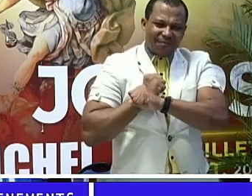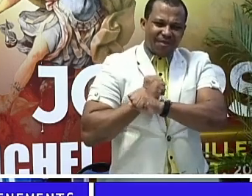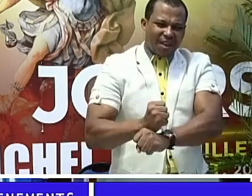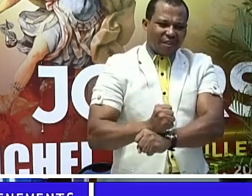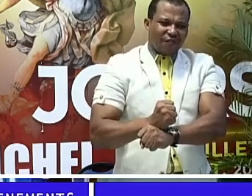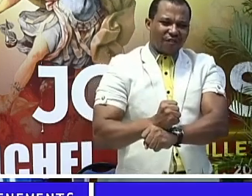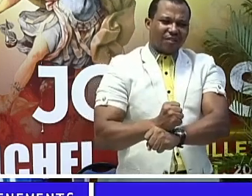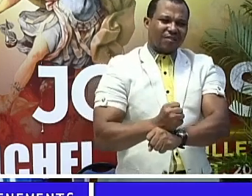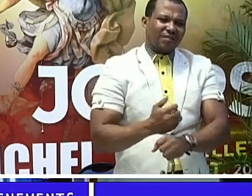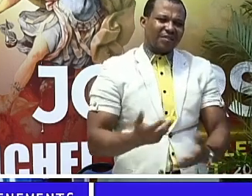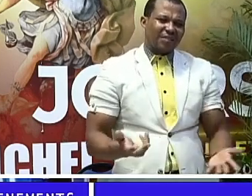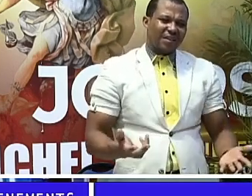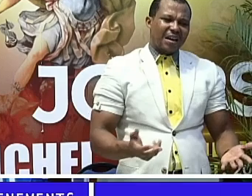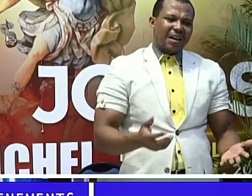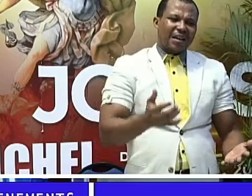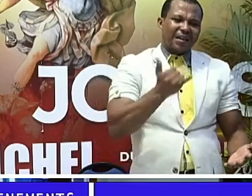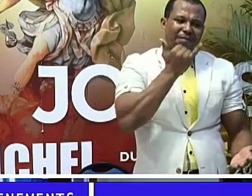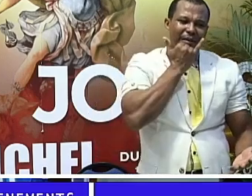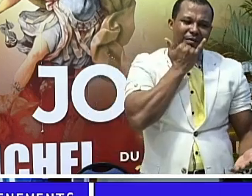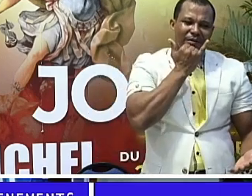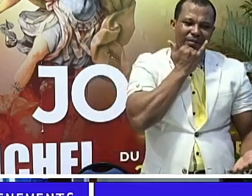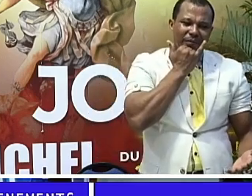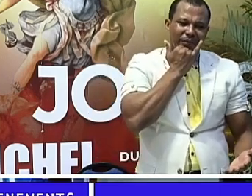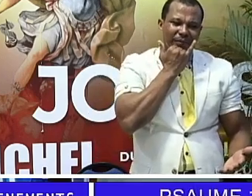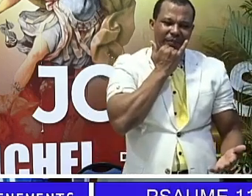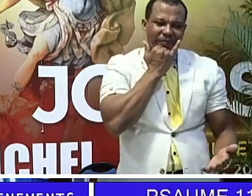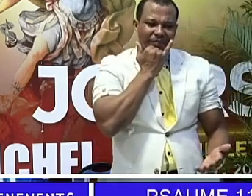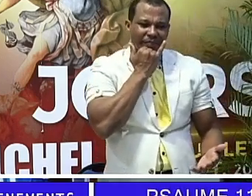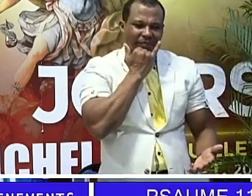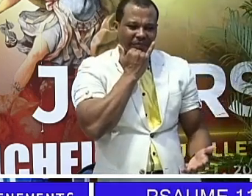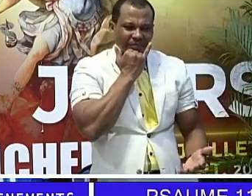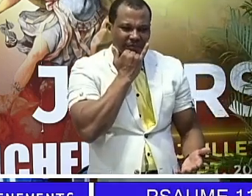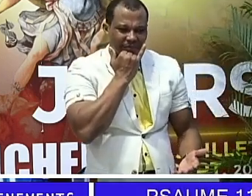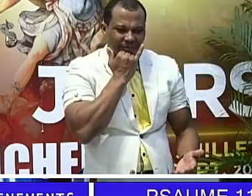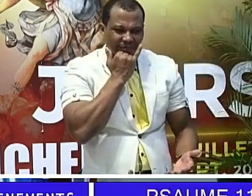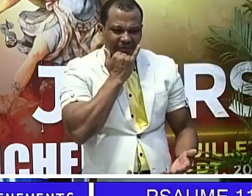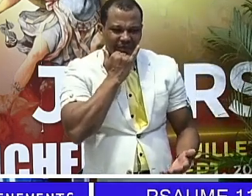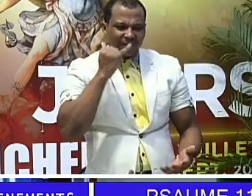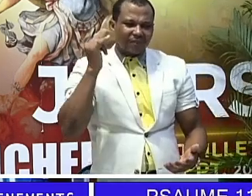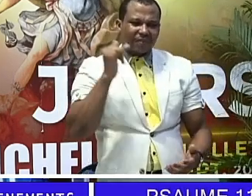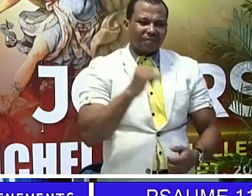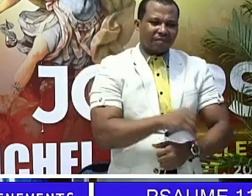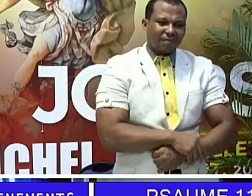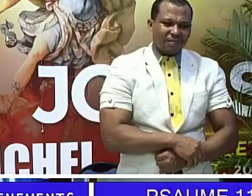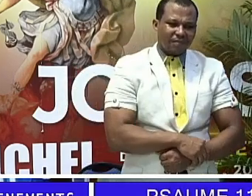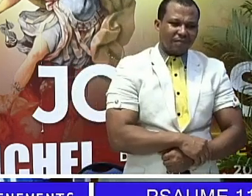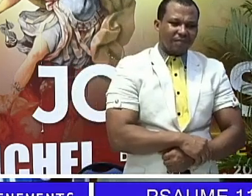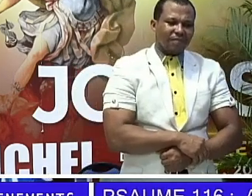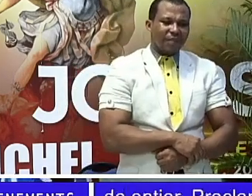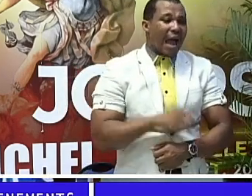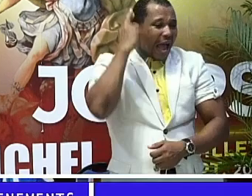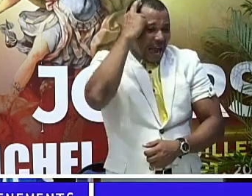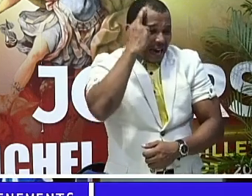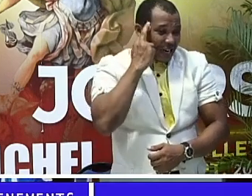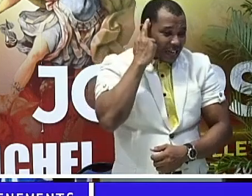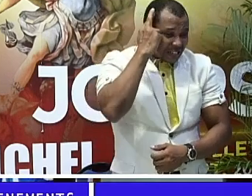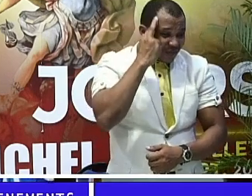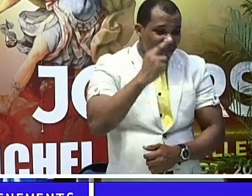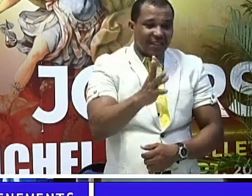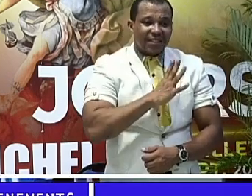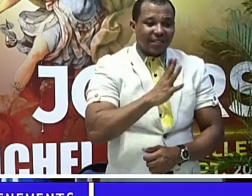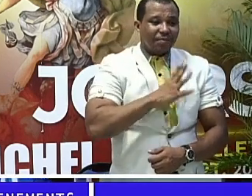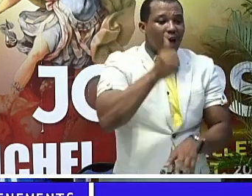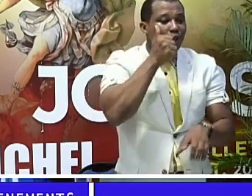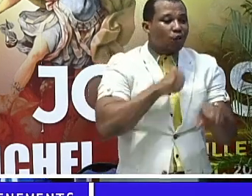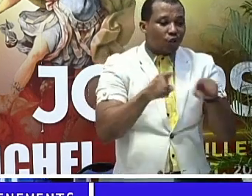qui te tire moun qui ensemble avec yo. Non, ça n'est pas bagay moun yé. M'ba nan politique. Mais si nous réfléchis bien, frère Maxime yo, faut qu'on